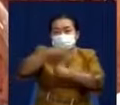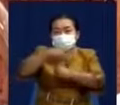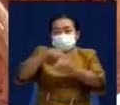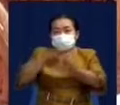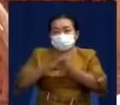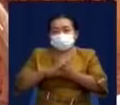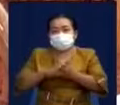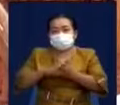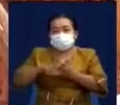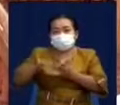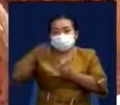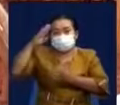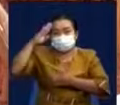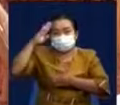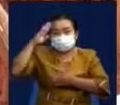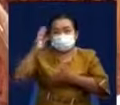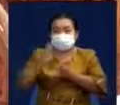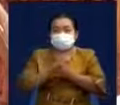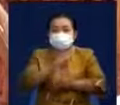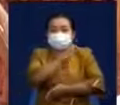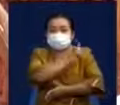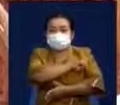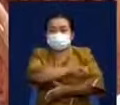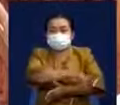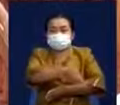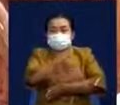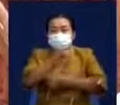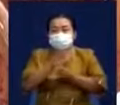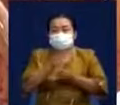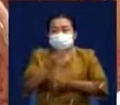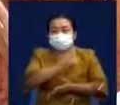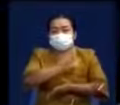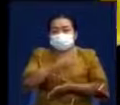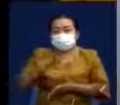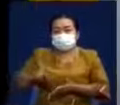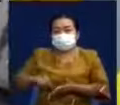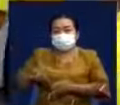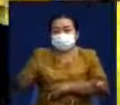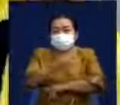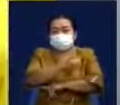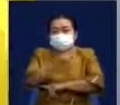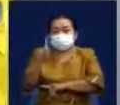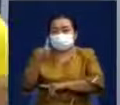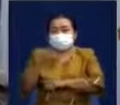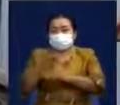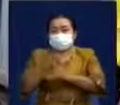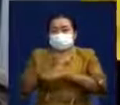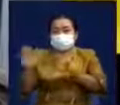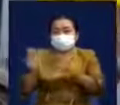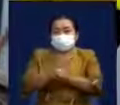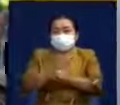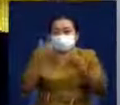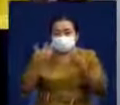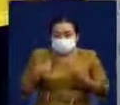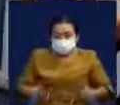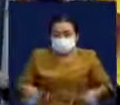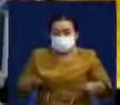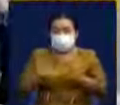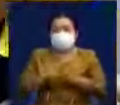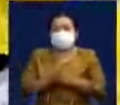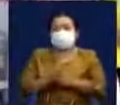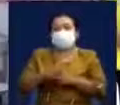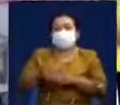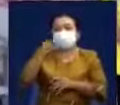องในโอกาสวันเฉลิมพระชนมพรรษาสมเด็จพระนางเจ้าพระบรมราชินี3มิถุนายน2564